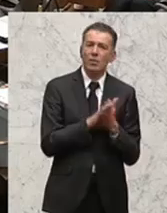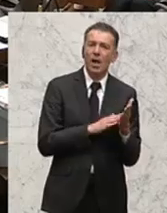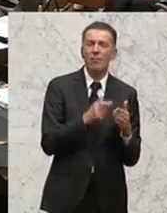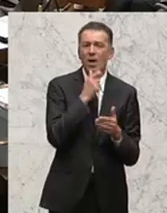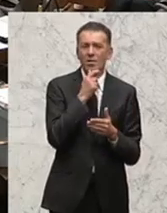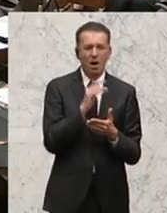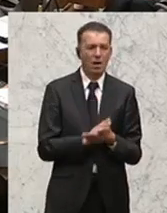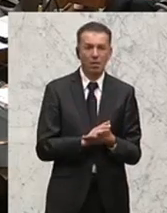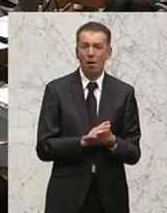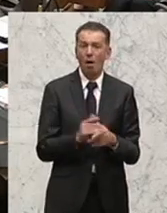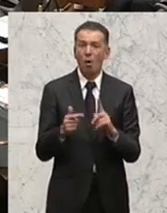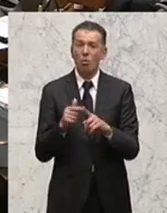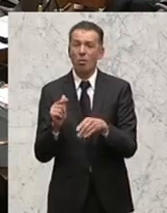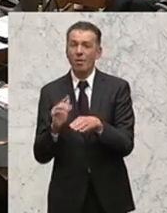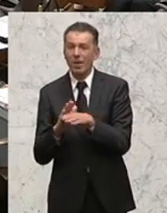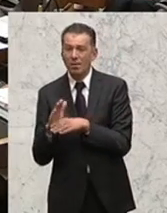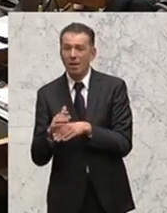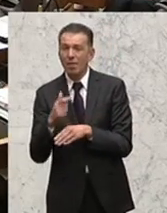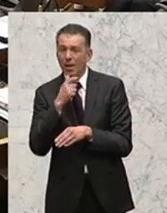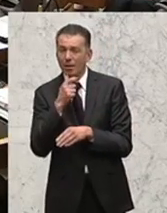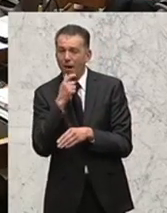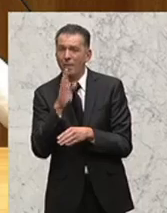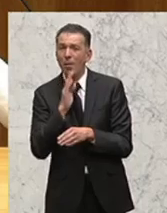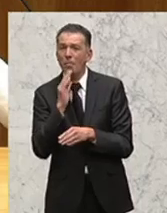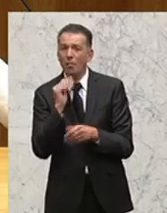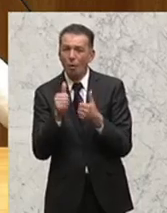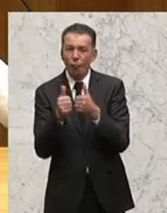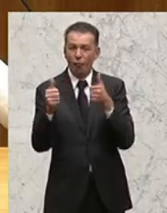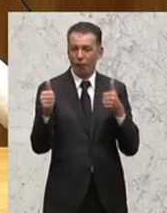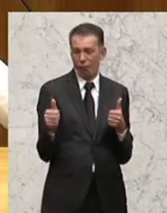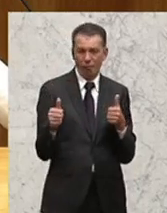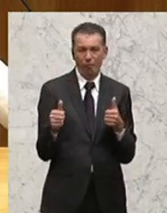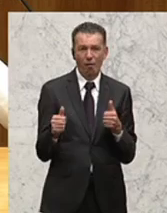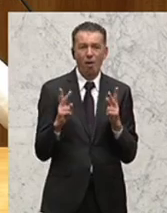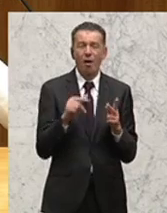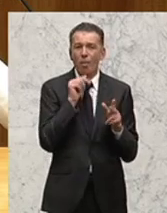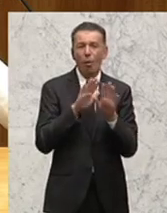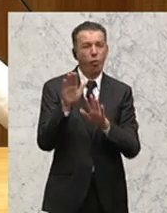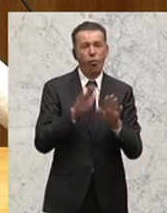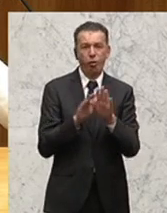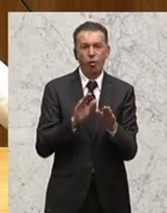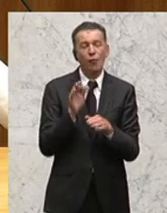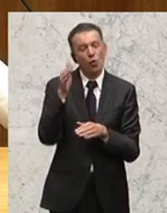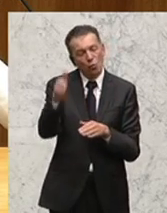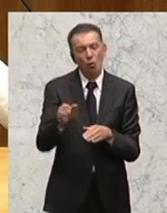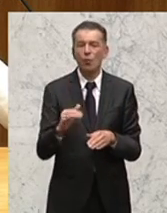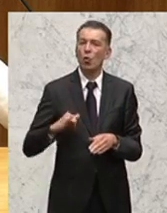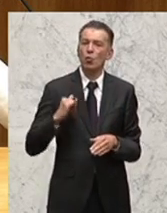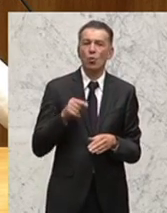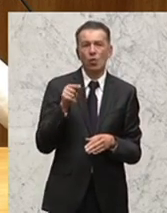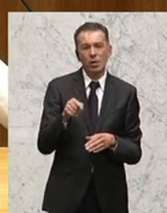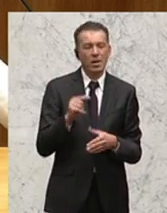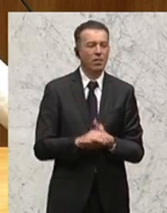ist vom Gesetzlichen noch weit entfernt und hier können wir nicht schönreden. Wir müssen hier für die Zukunft und für die Jugend auch noch genau